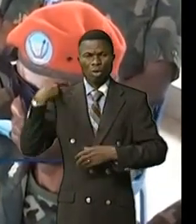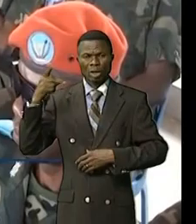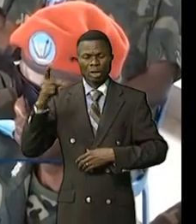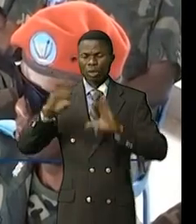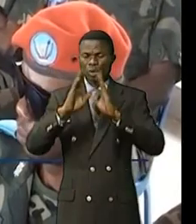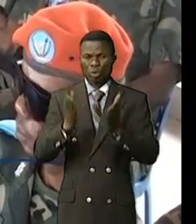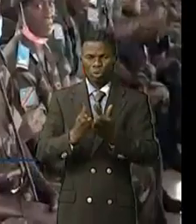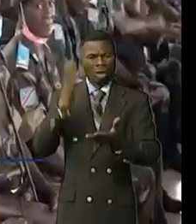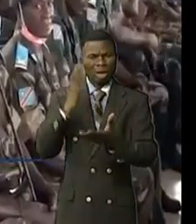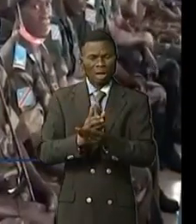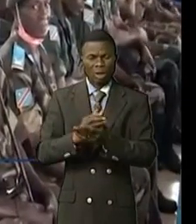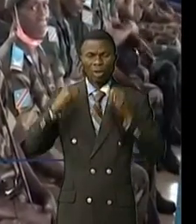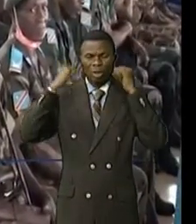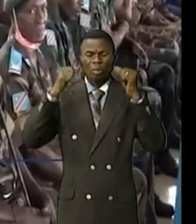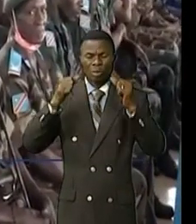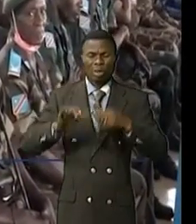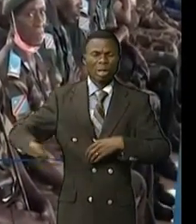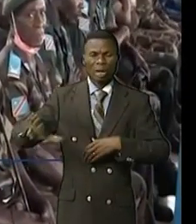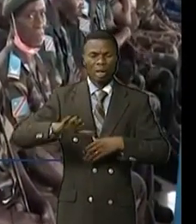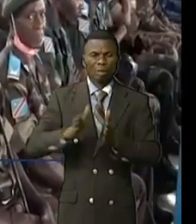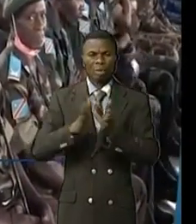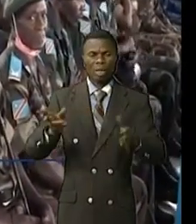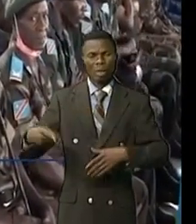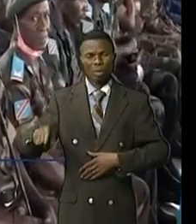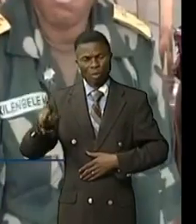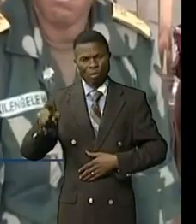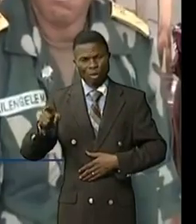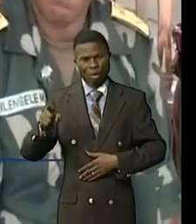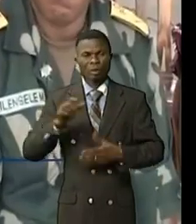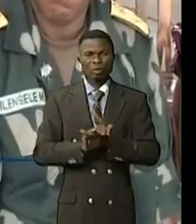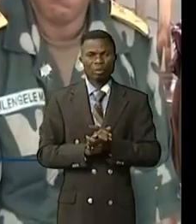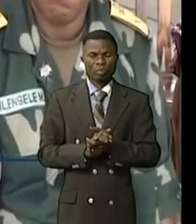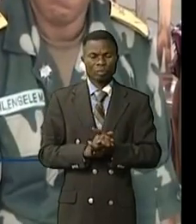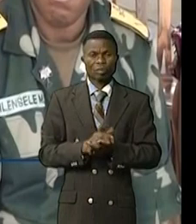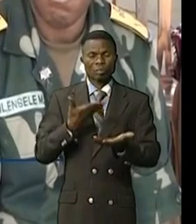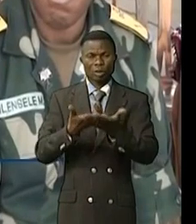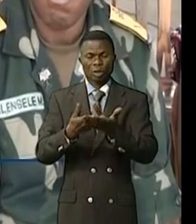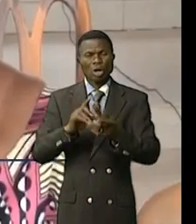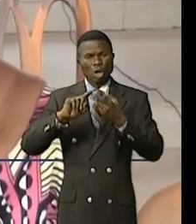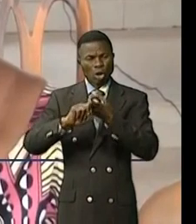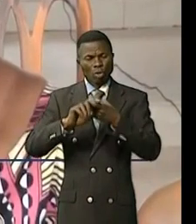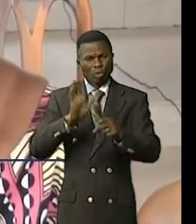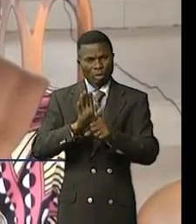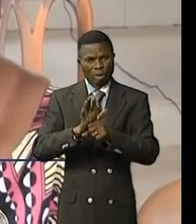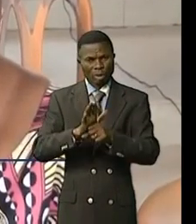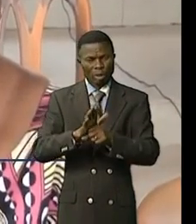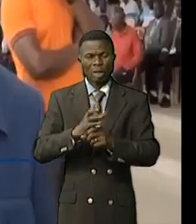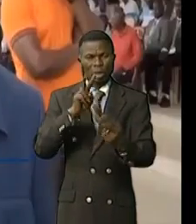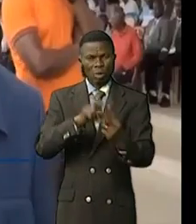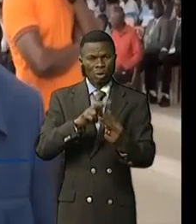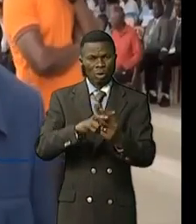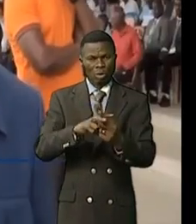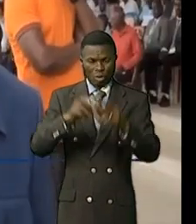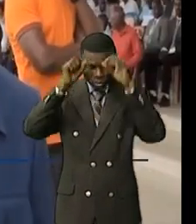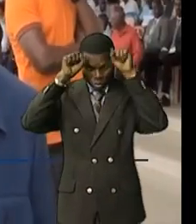de la criminalité sur toute l'étendue de la province du Maniema. Une marque de gratitude distinguée et réservée au président